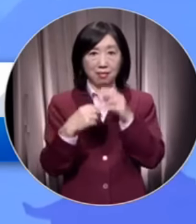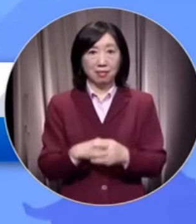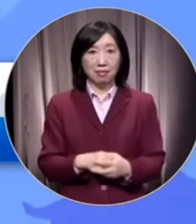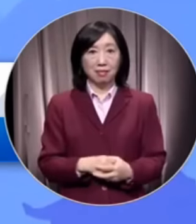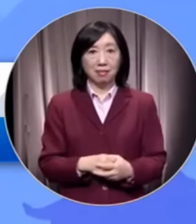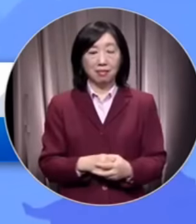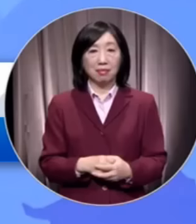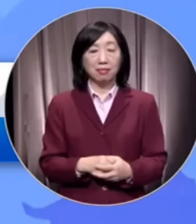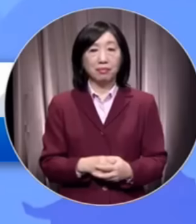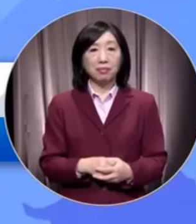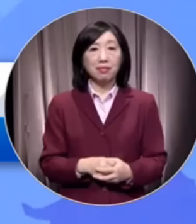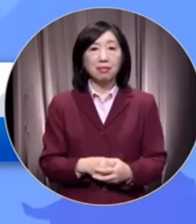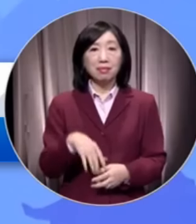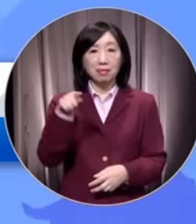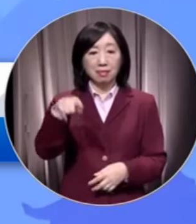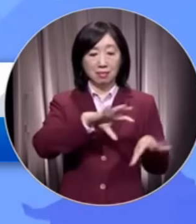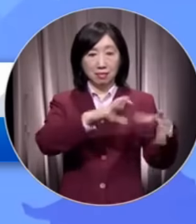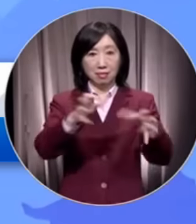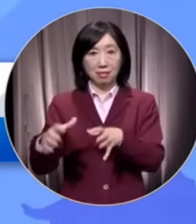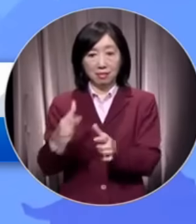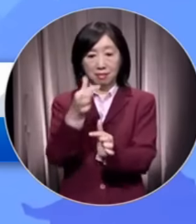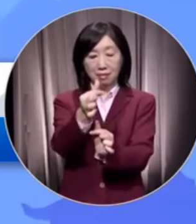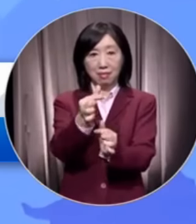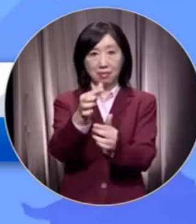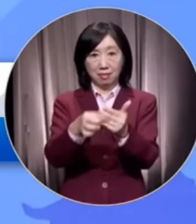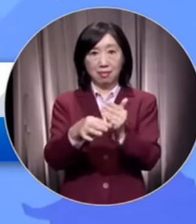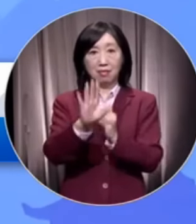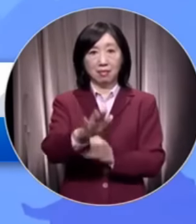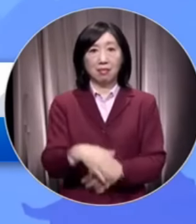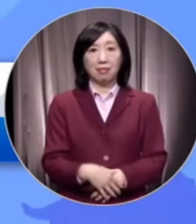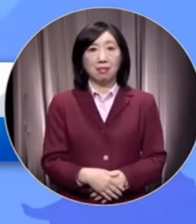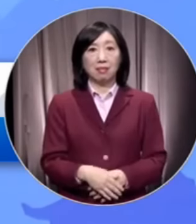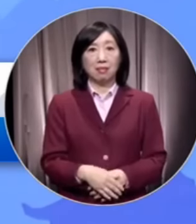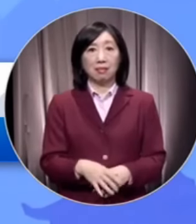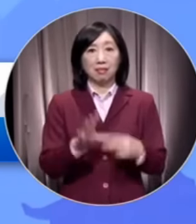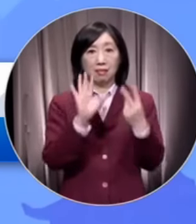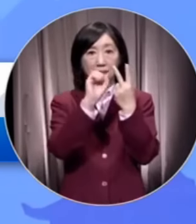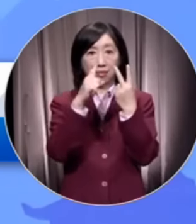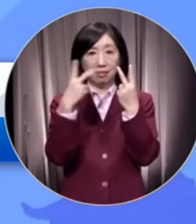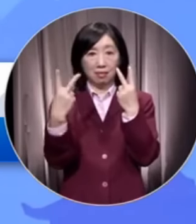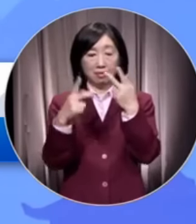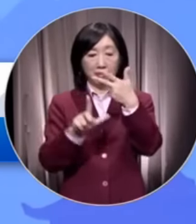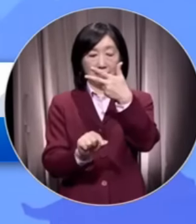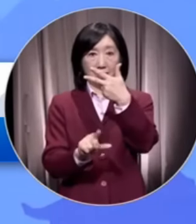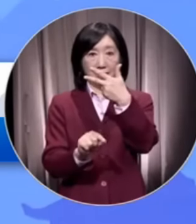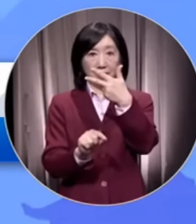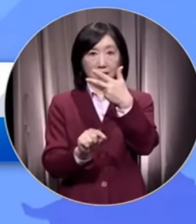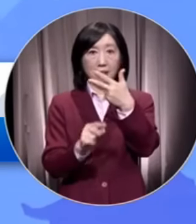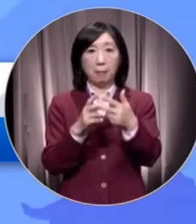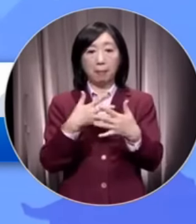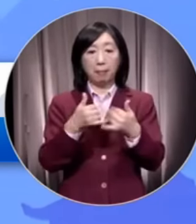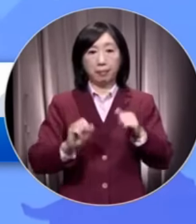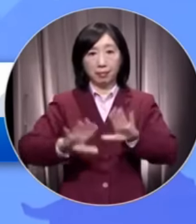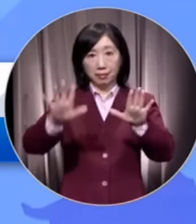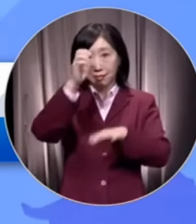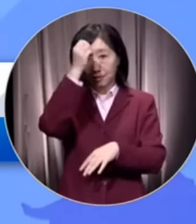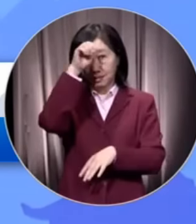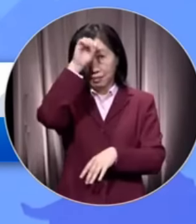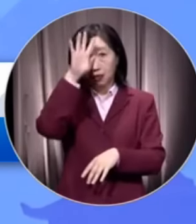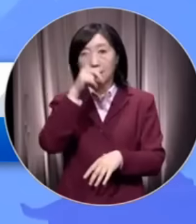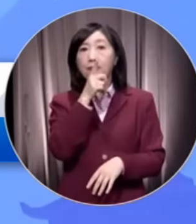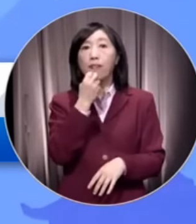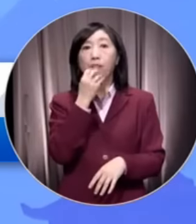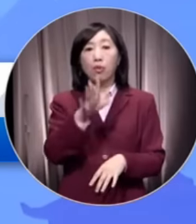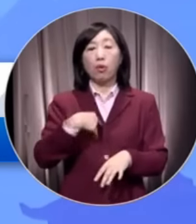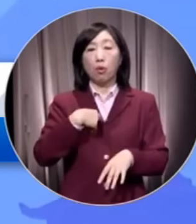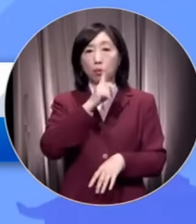个 Codex 有这个国际标准出现，所以在2012年的7月，民进党中央也对外说明说我